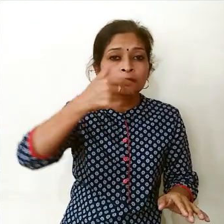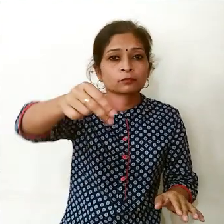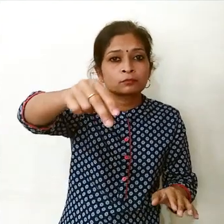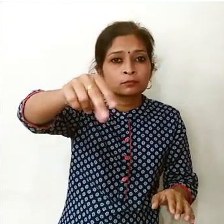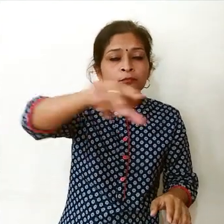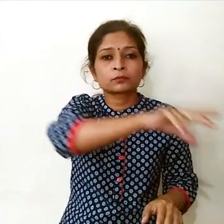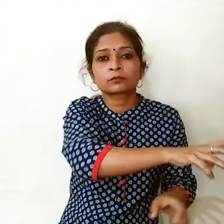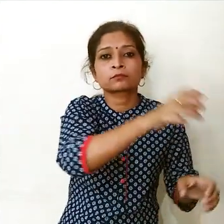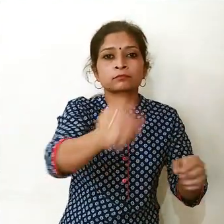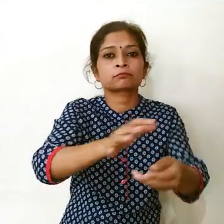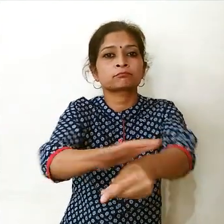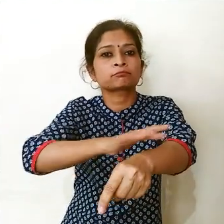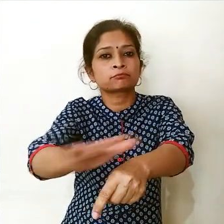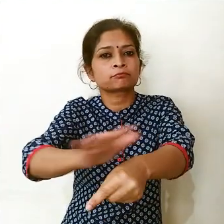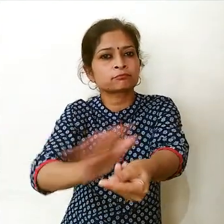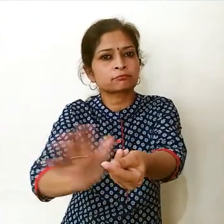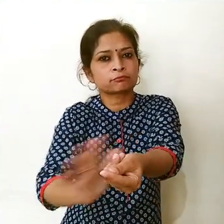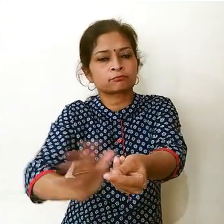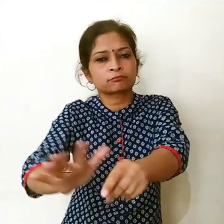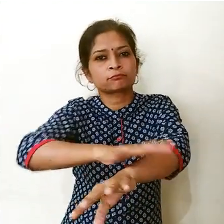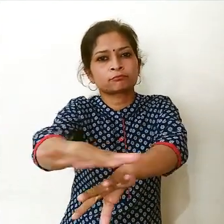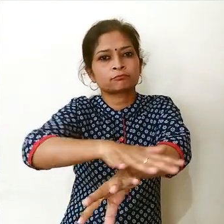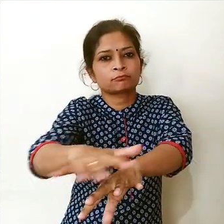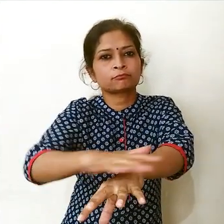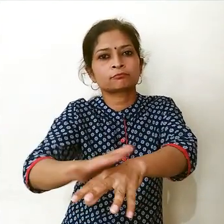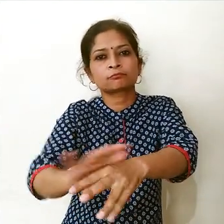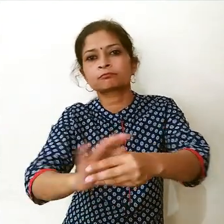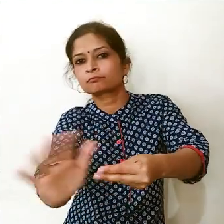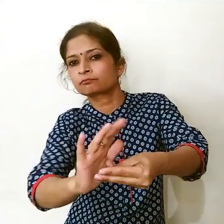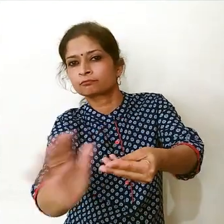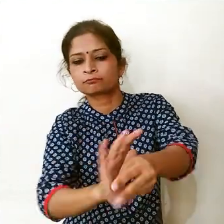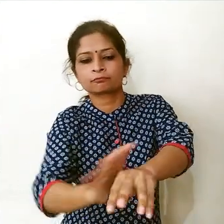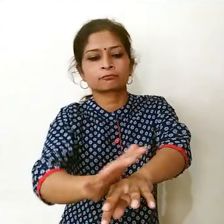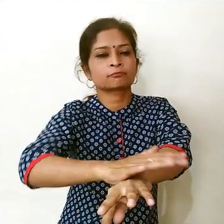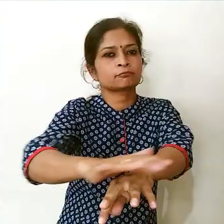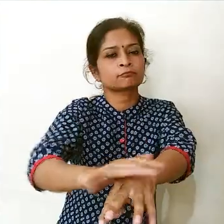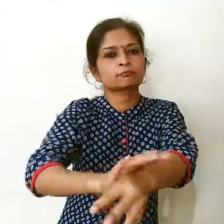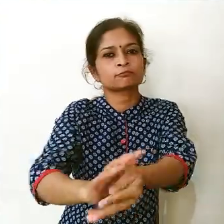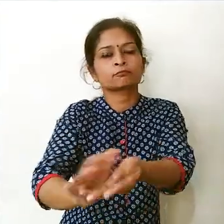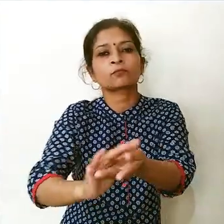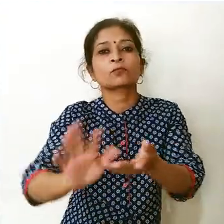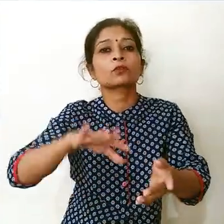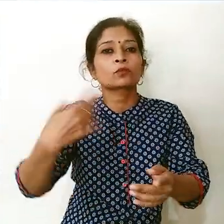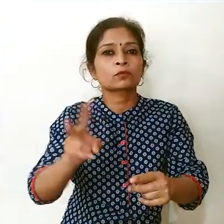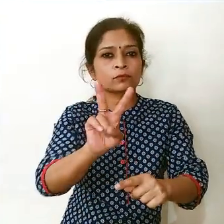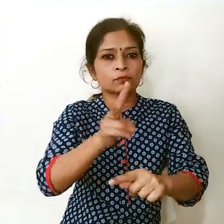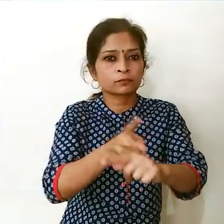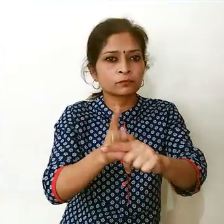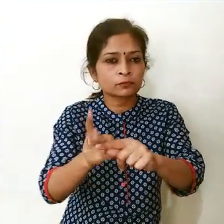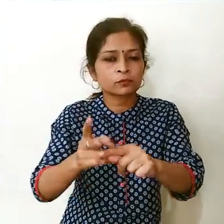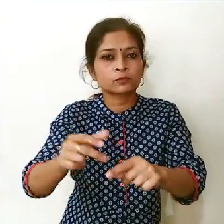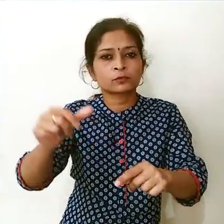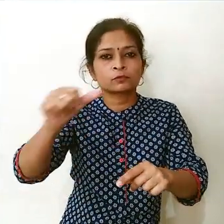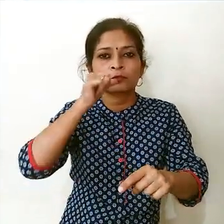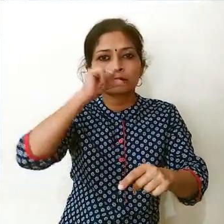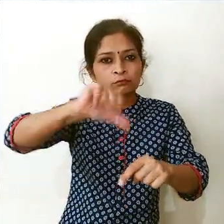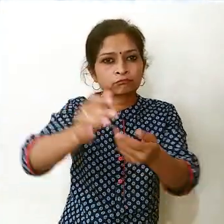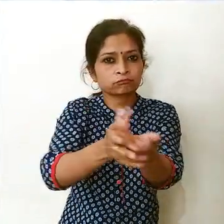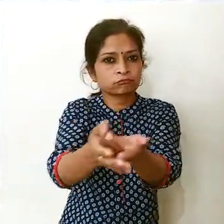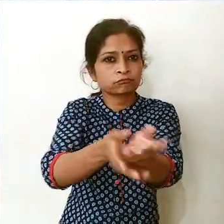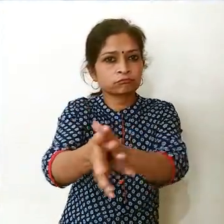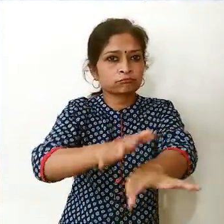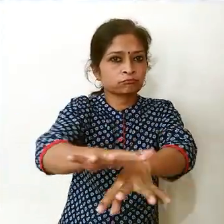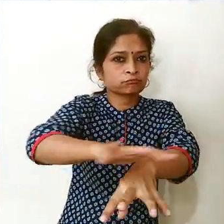अच्छी तरीके से